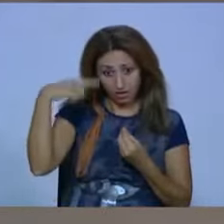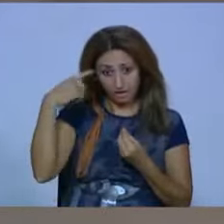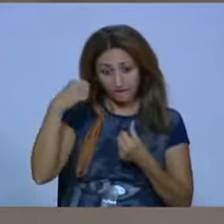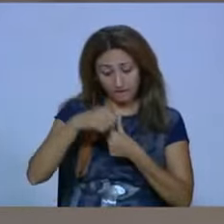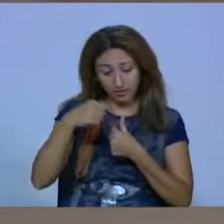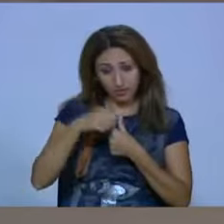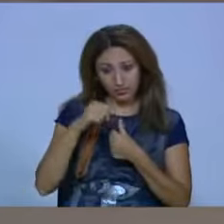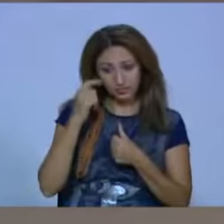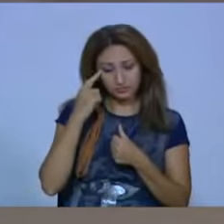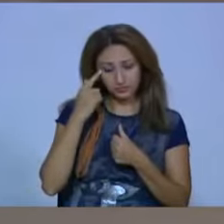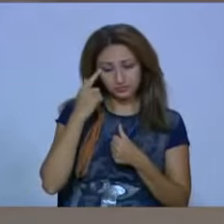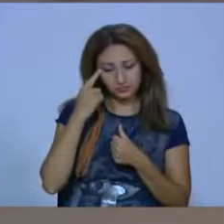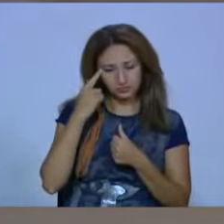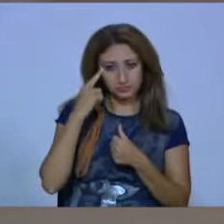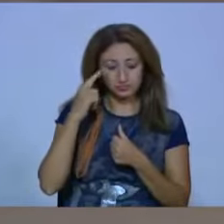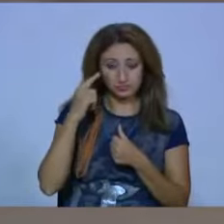انا وحشتني حنيه علاء،